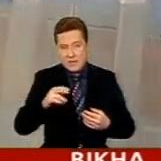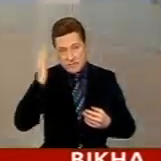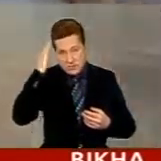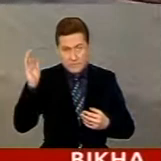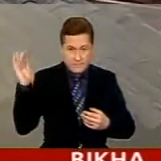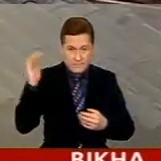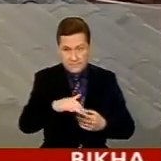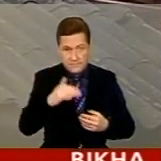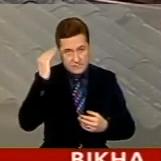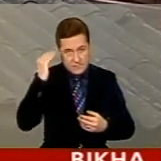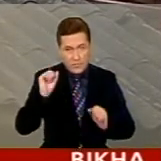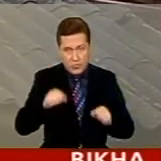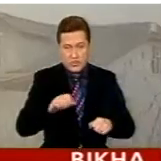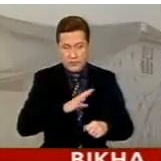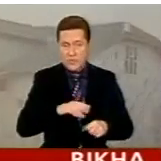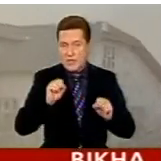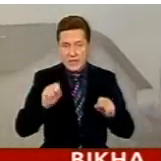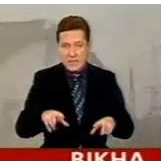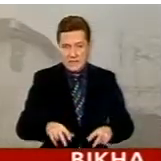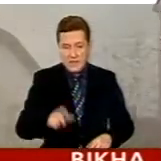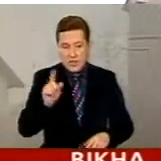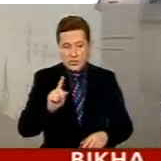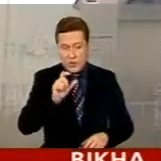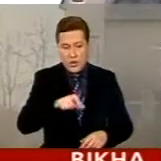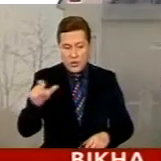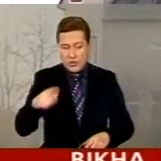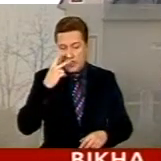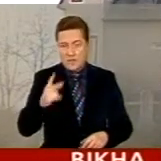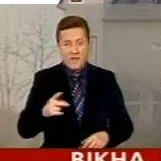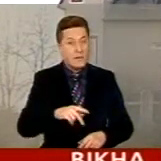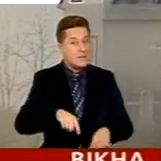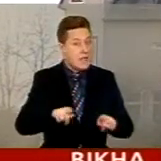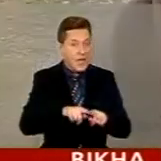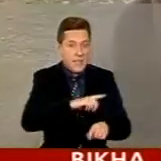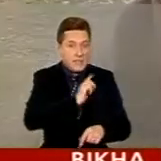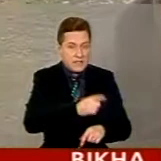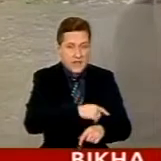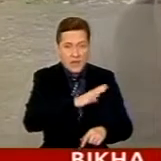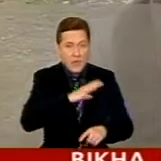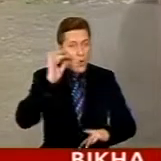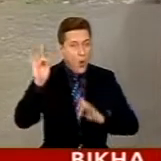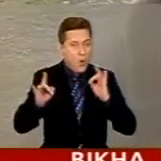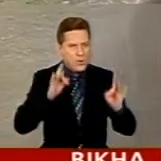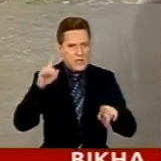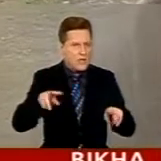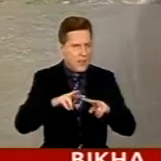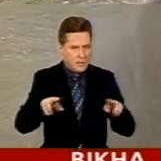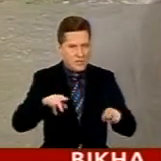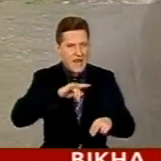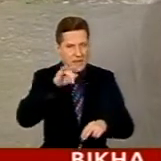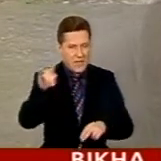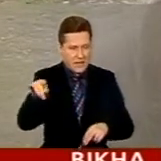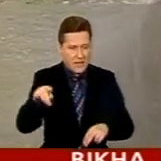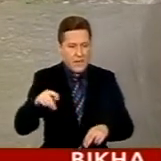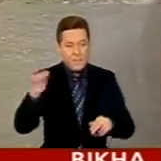попередила, що це може бути небезпека, аби люди дивились. Воно наскільки було сильне, що це так гуділо, якби літаки. Ну, вдома я то чула,